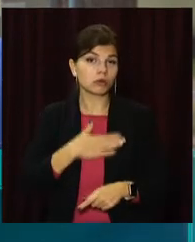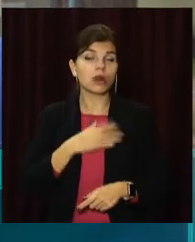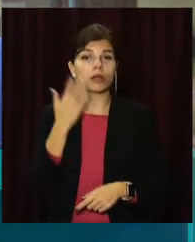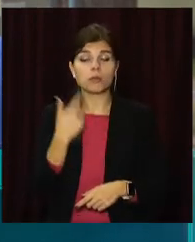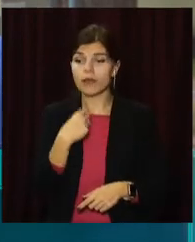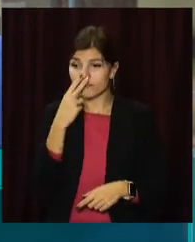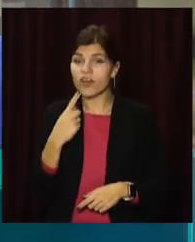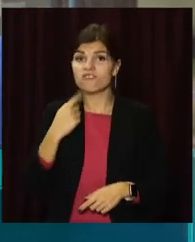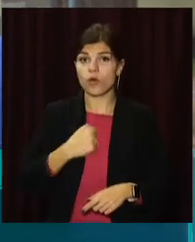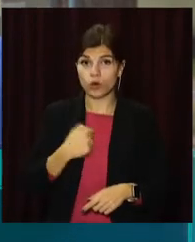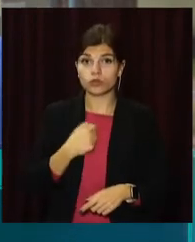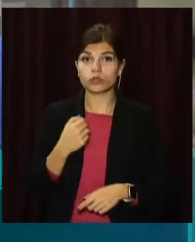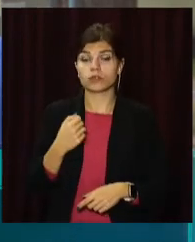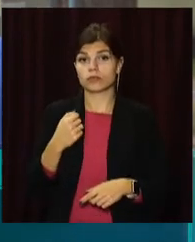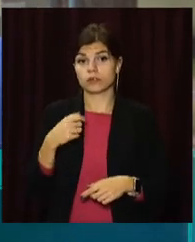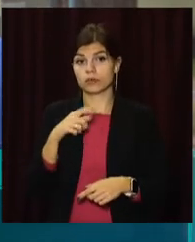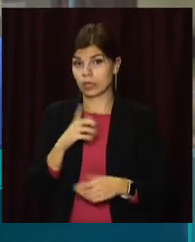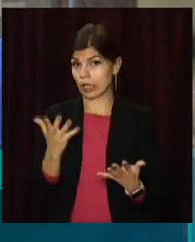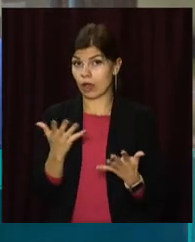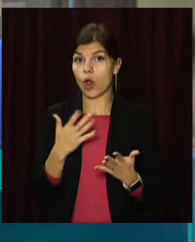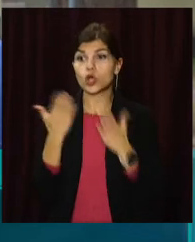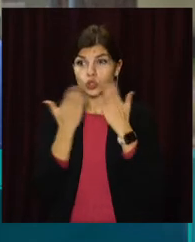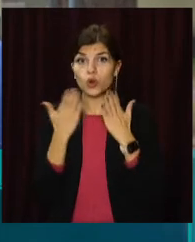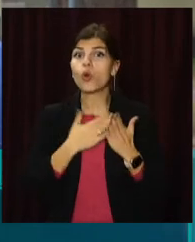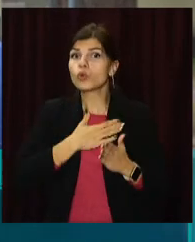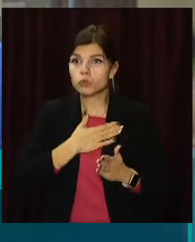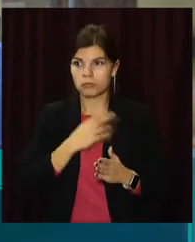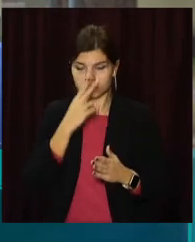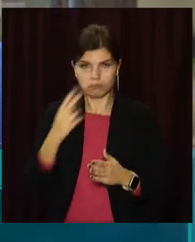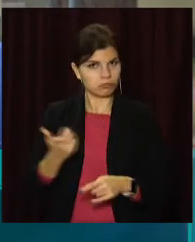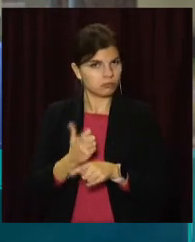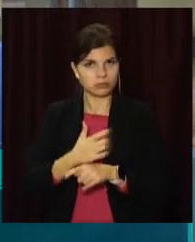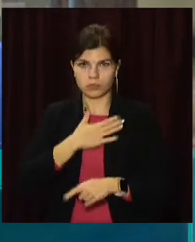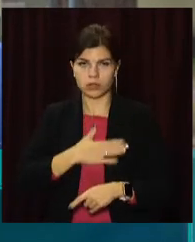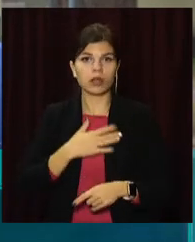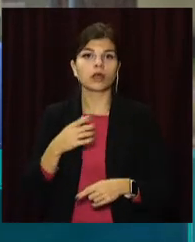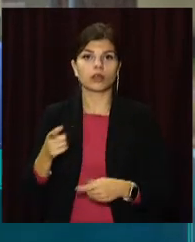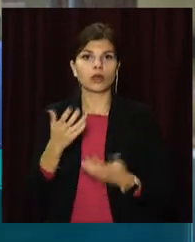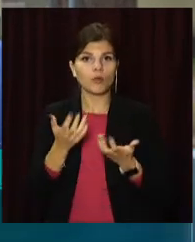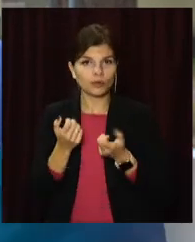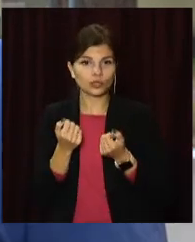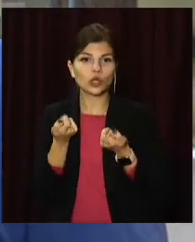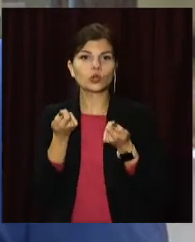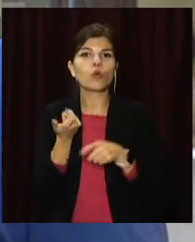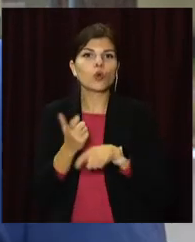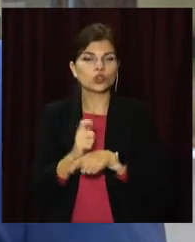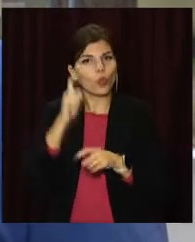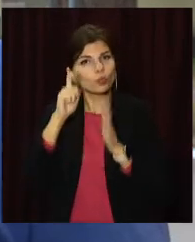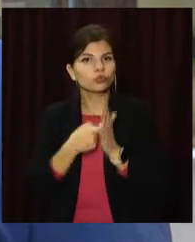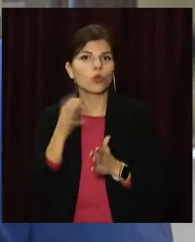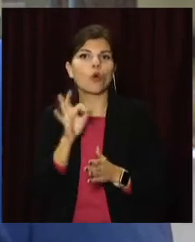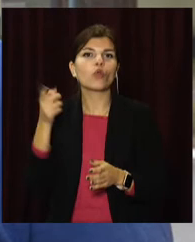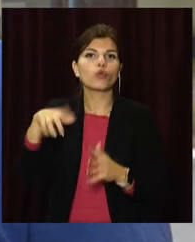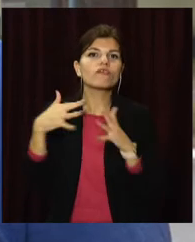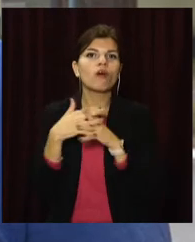військовослужбовців строкової служби, які люблять читати, які отримують ці книжки, і вони трошки більше дізнається про ту війну, що відбувалася до